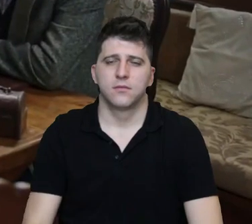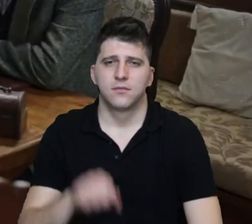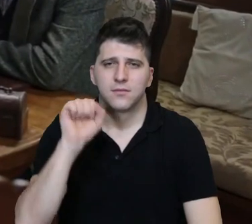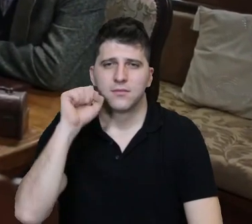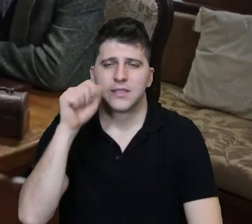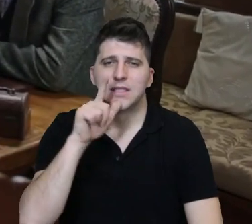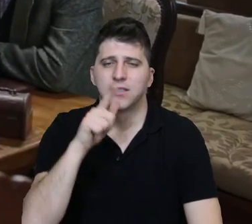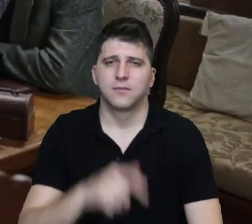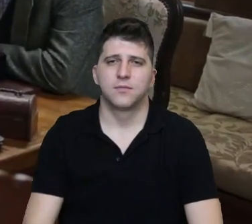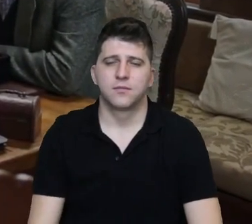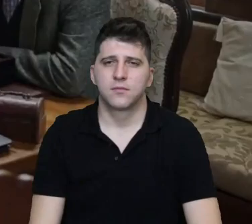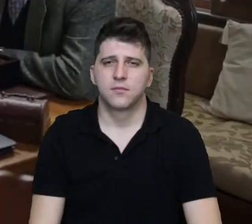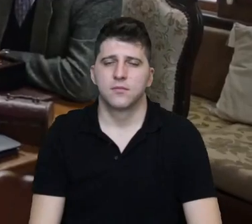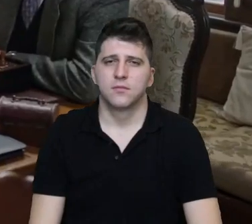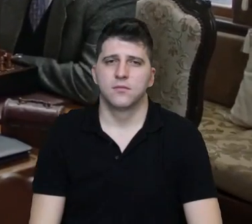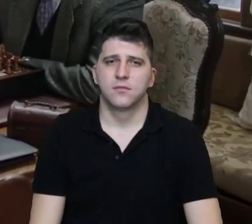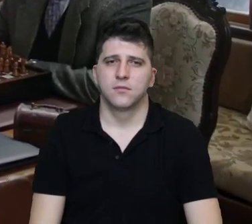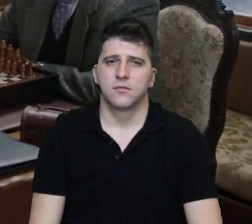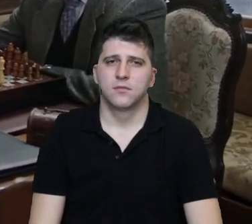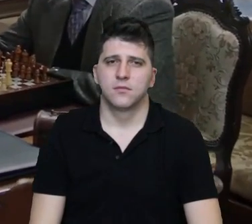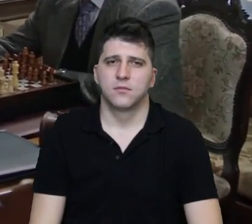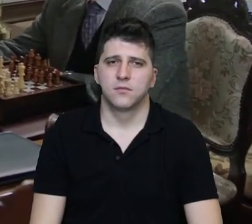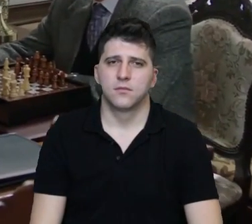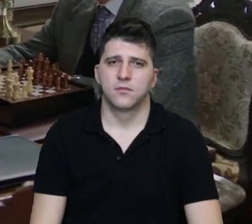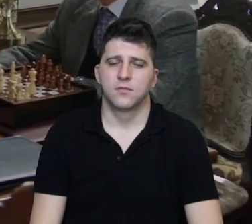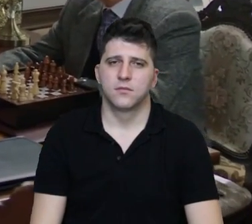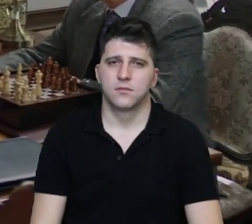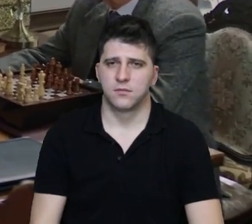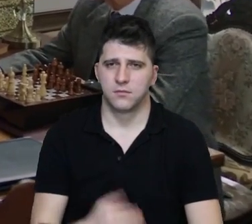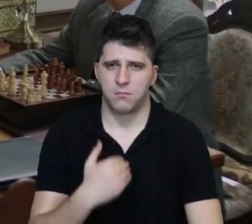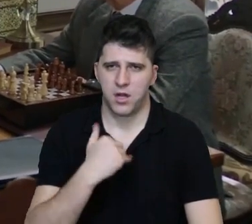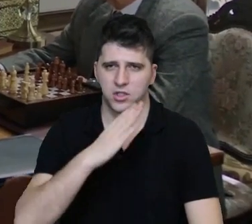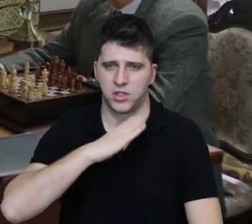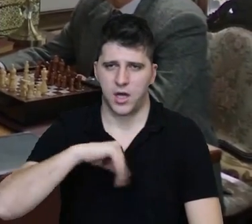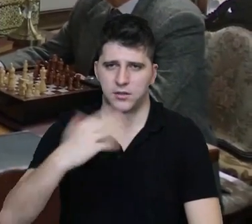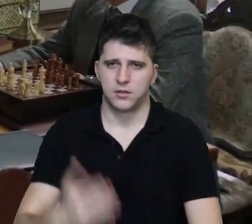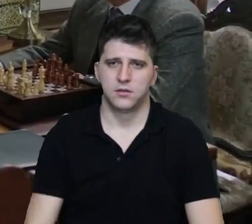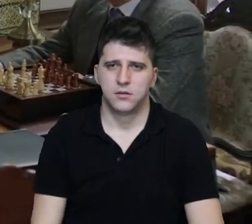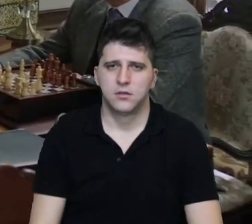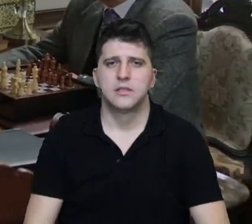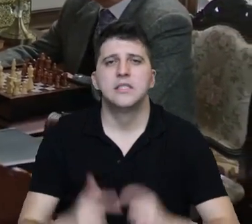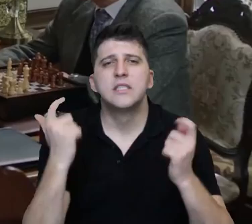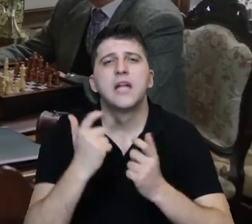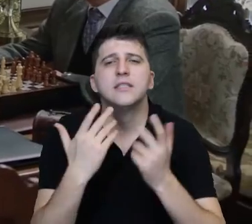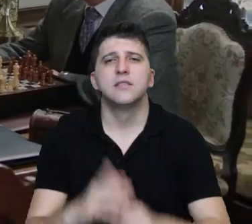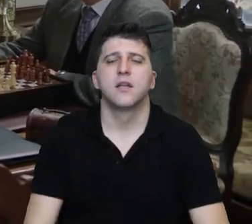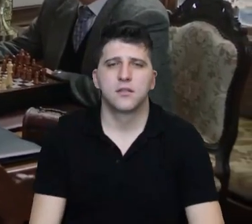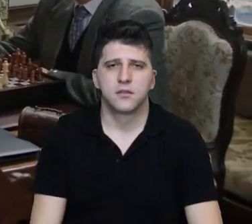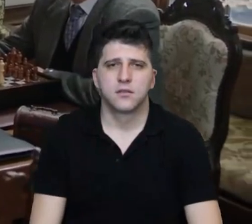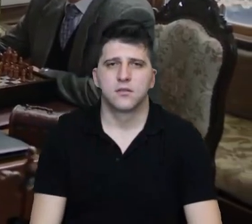Ejder çalışma masasında satranç oynuyordu, durakaldı. Ben emretmişsiniz veli nimetim. Neredesin sen?